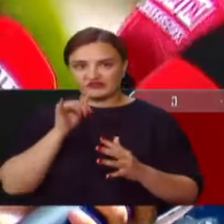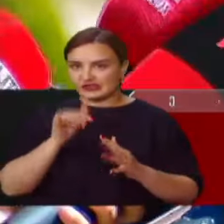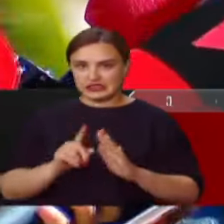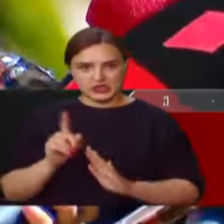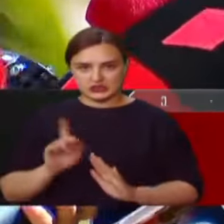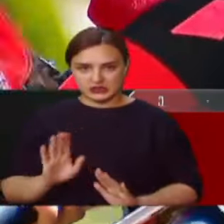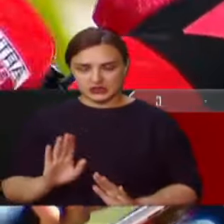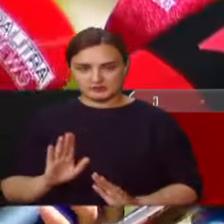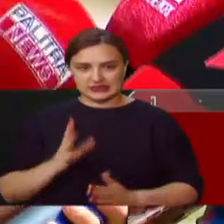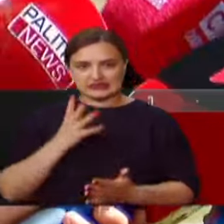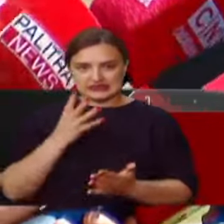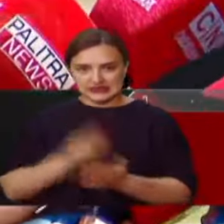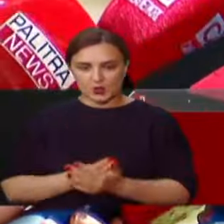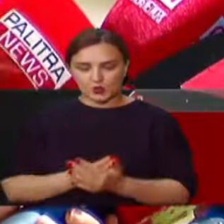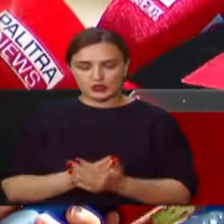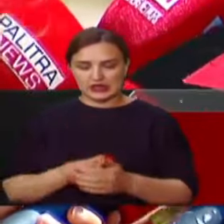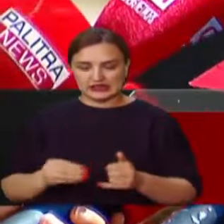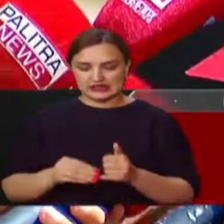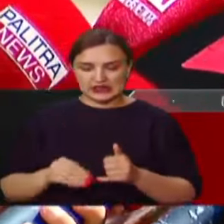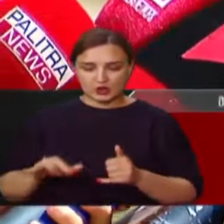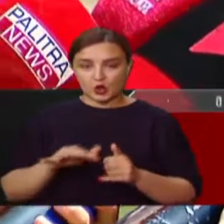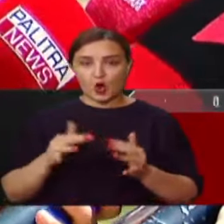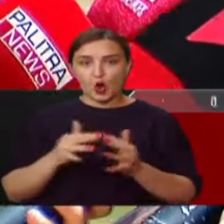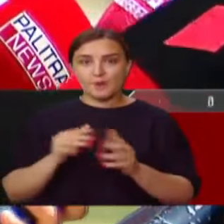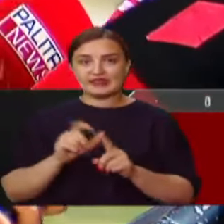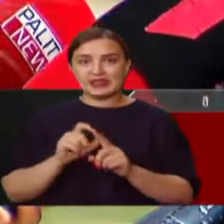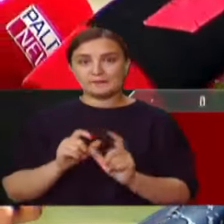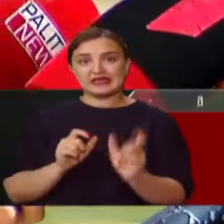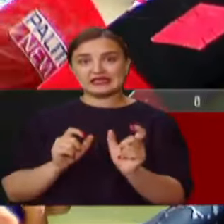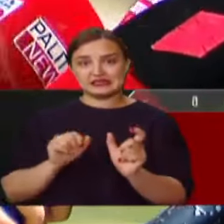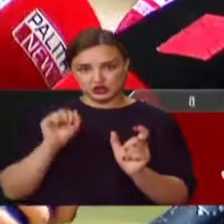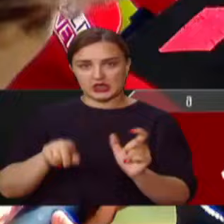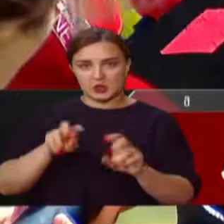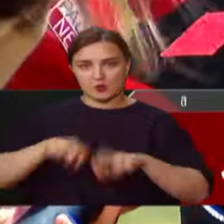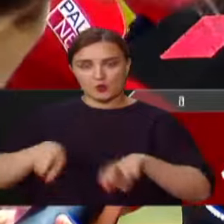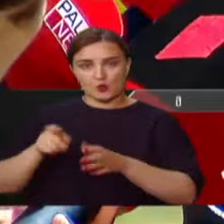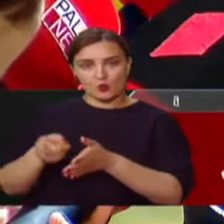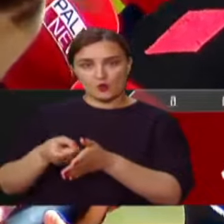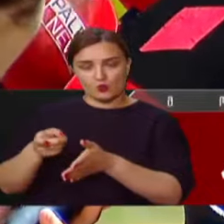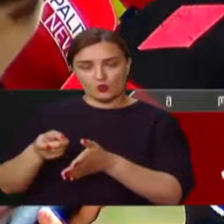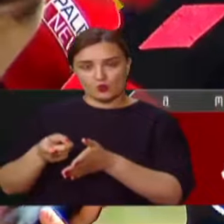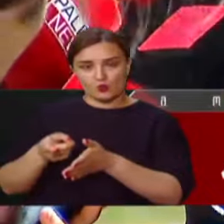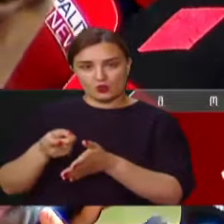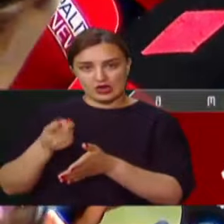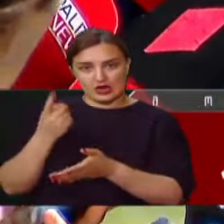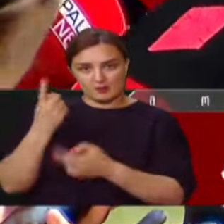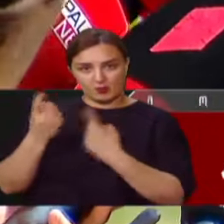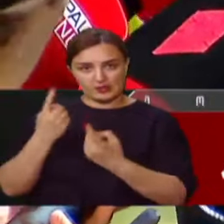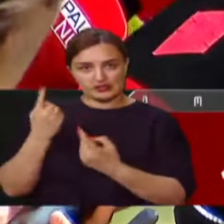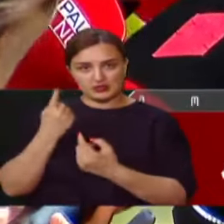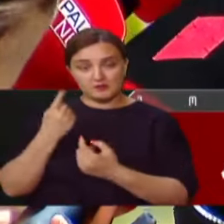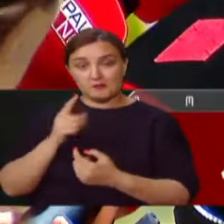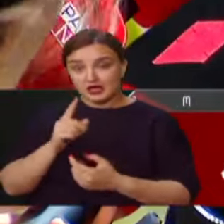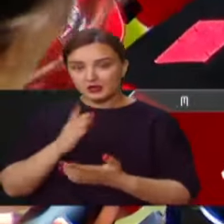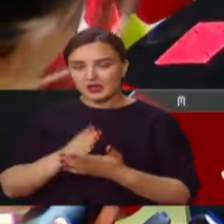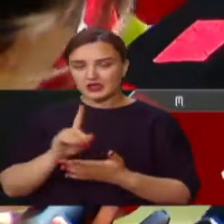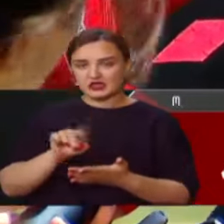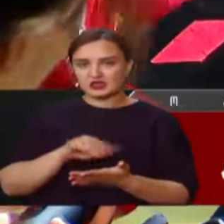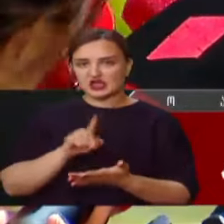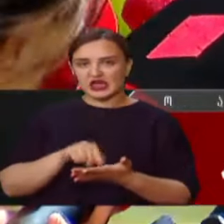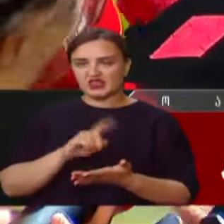დაიწყებდა. საკუთარ ომს რაც შეეხება ომის დეფინიცია, თქვენ შეგიძლიათ მოიძიოთ. მაგრამ ძალიან ბევრი კითხვა არსებობს, ძალიან ბევრი ბუნდოვანება